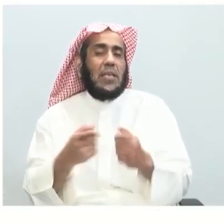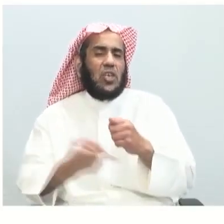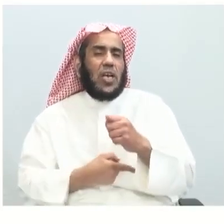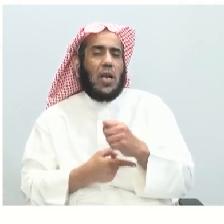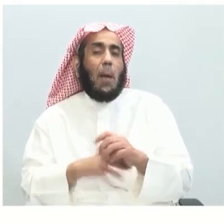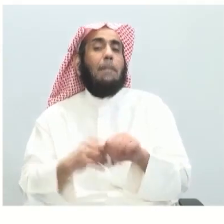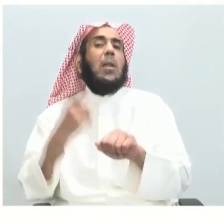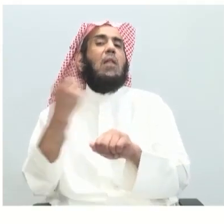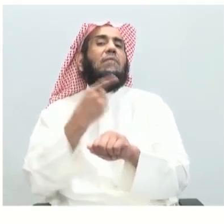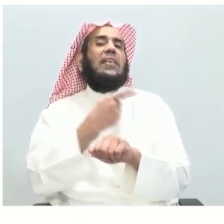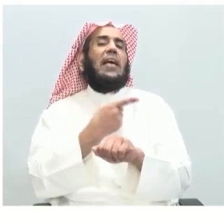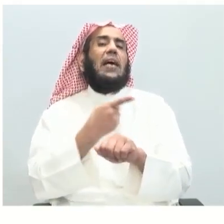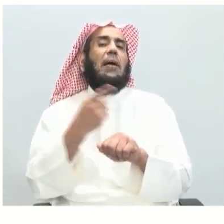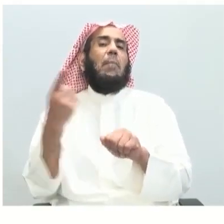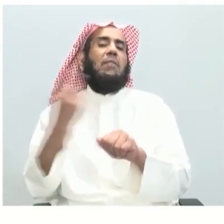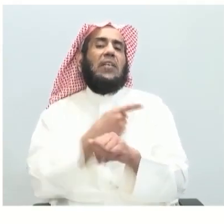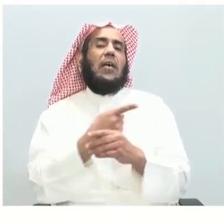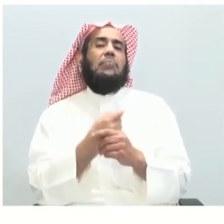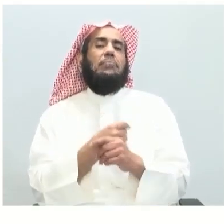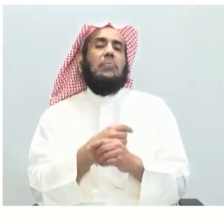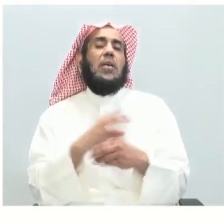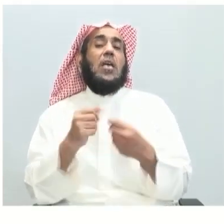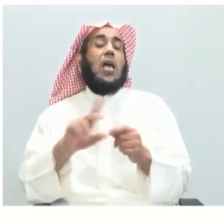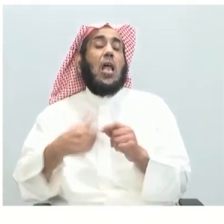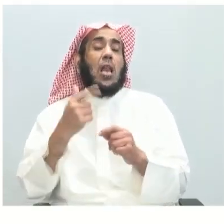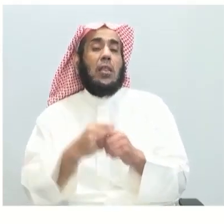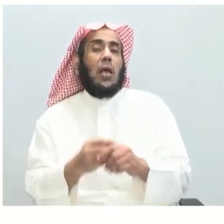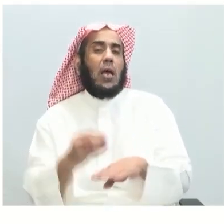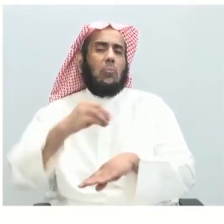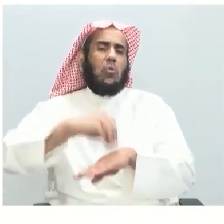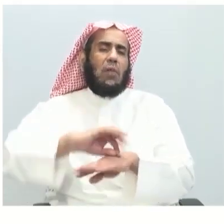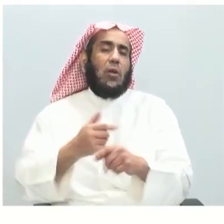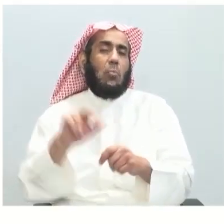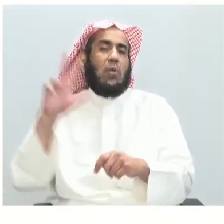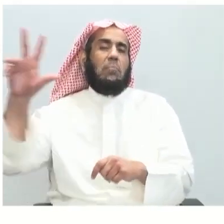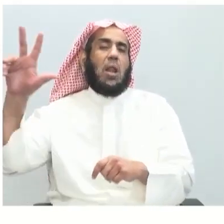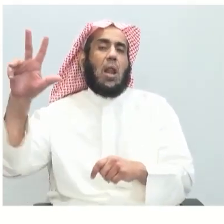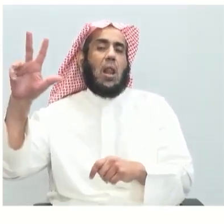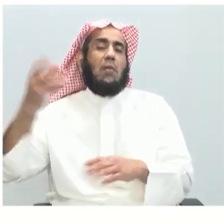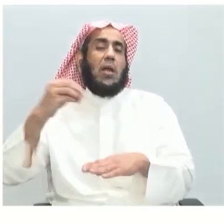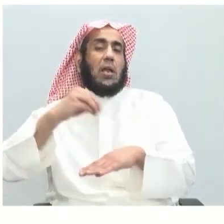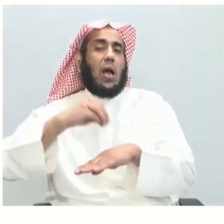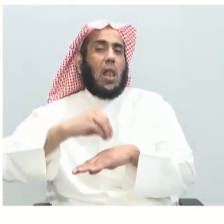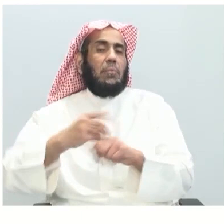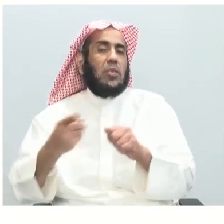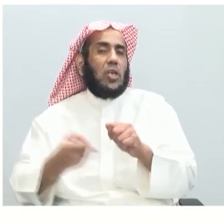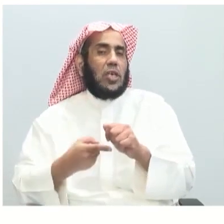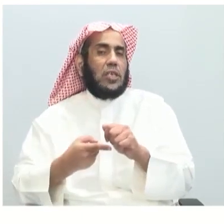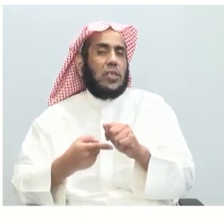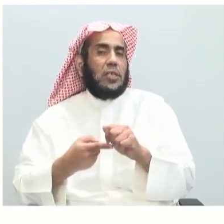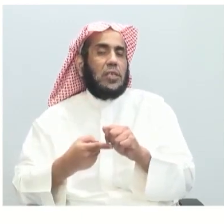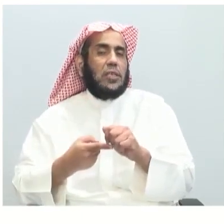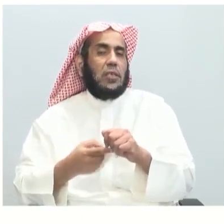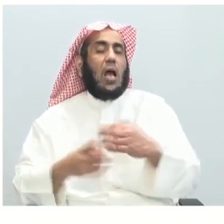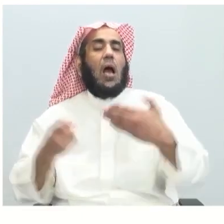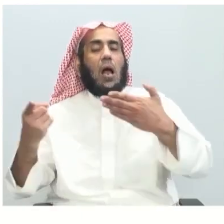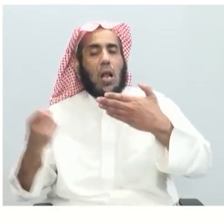بالفتحه احسنتم بالفتحه الا اذا كان مضافا او معرفا بال فان علامه جره